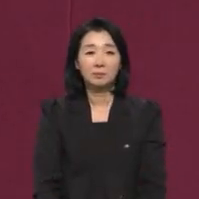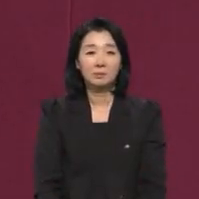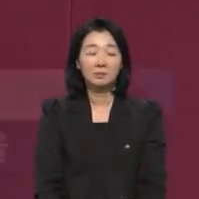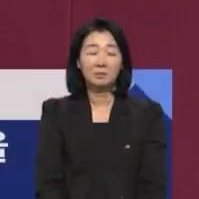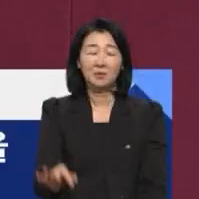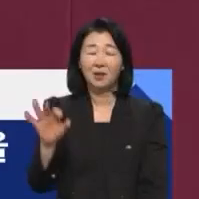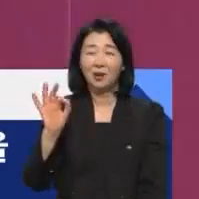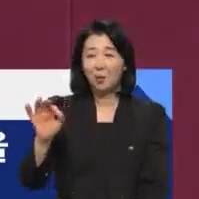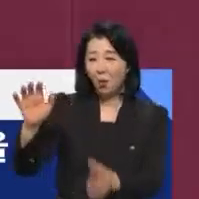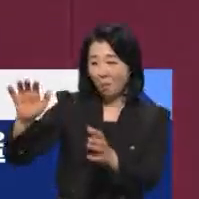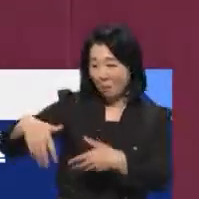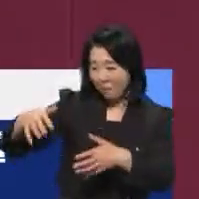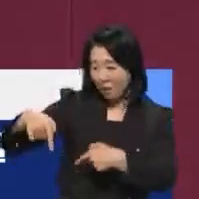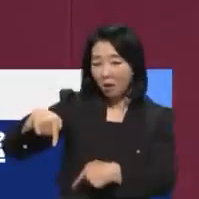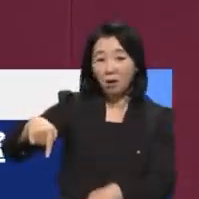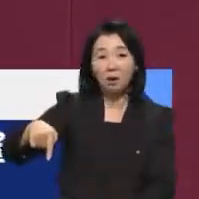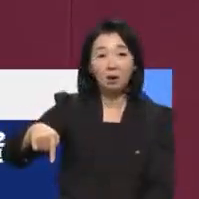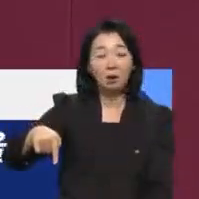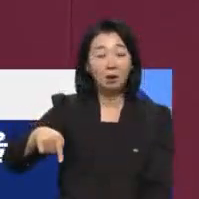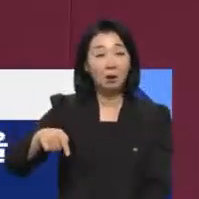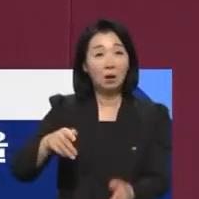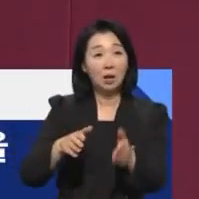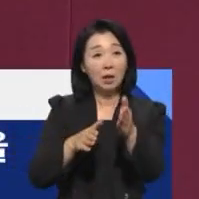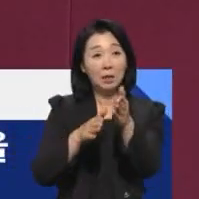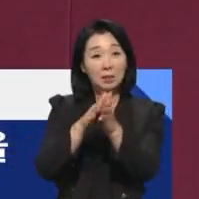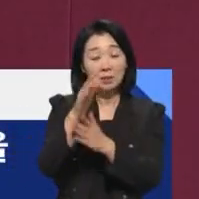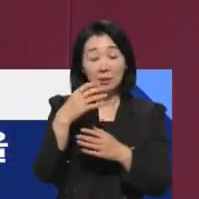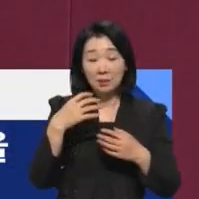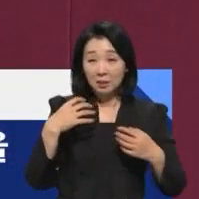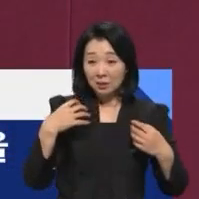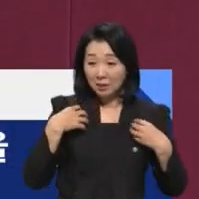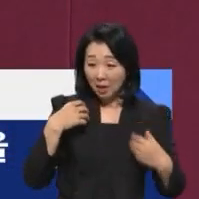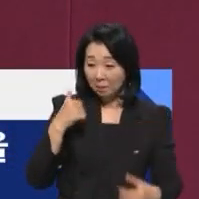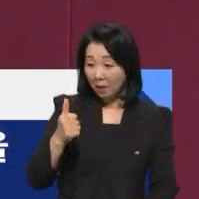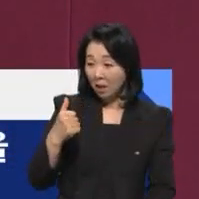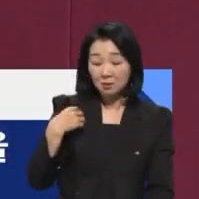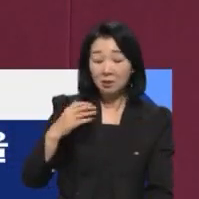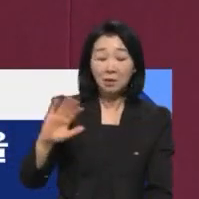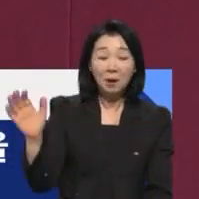돈을 버는 것이 시장의 의무도 아니지만 적극 행정을 통해서